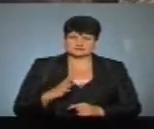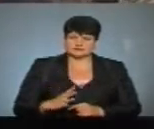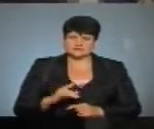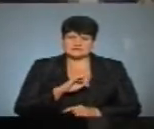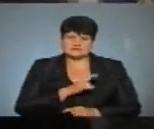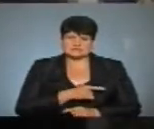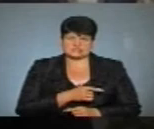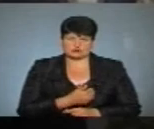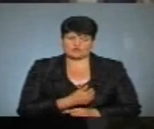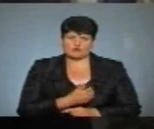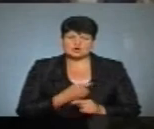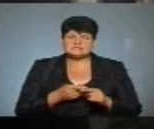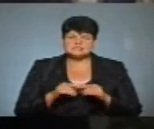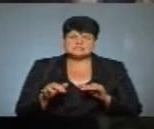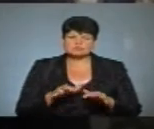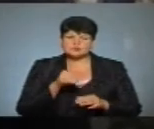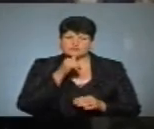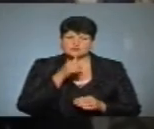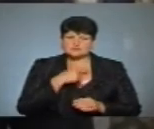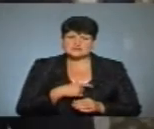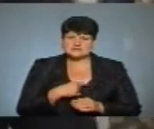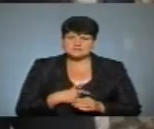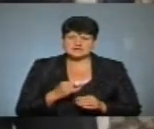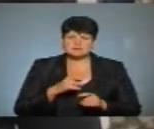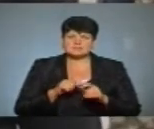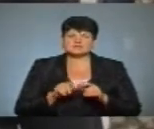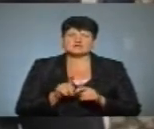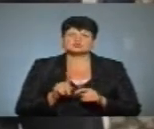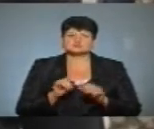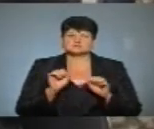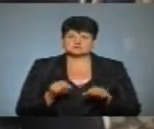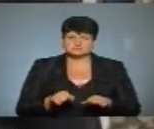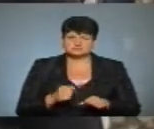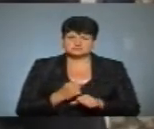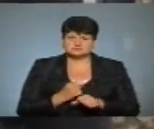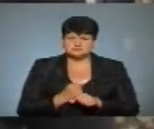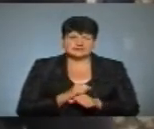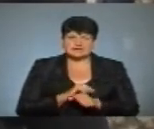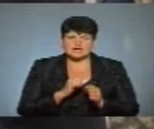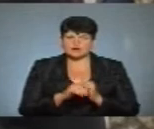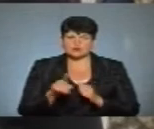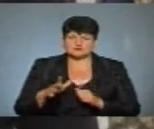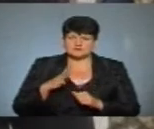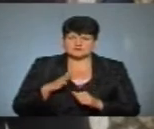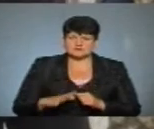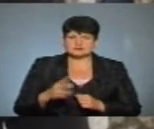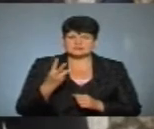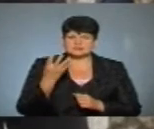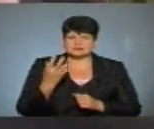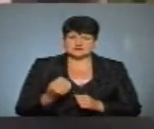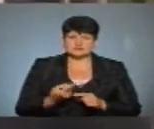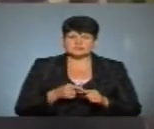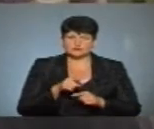волі. Це спосіб випробувати себе. Ну і перевірити, на що ти здатен, тому що не кожен витримає 3 дні в таку